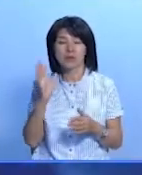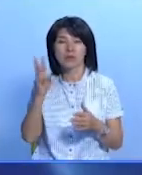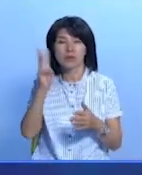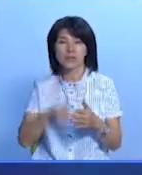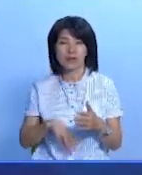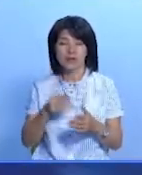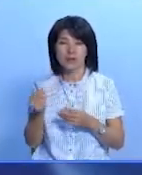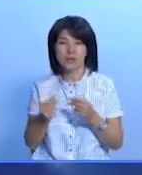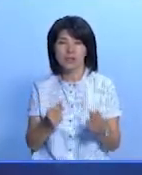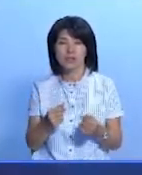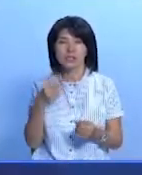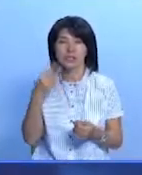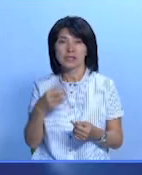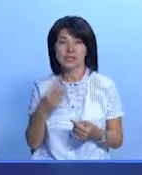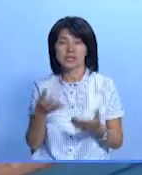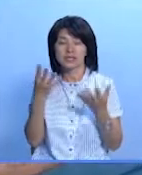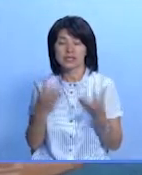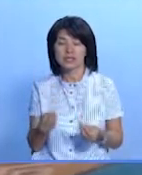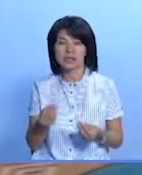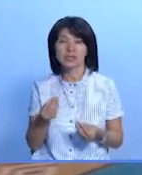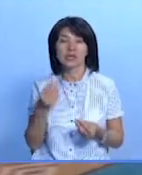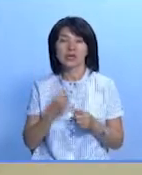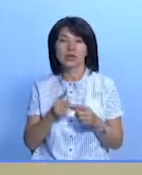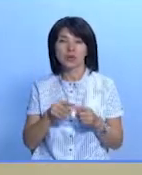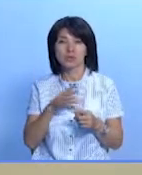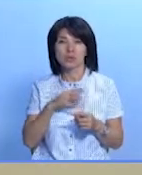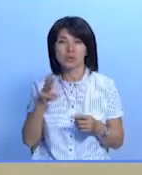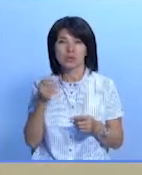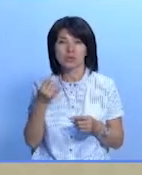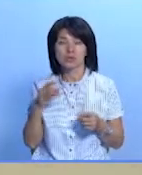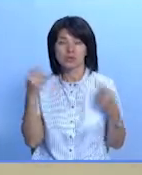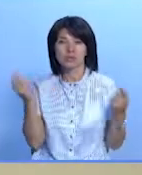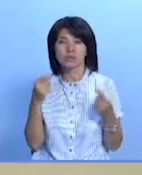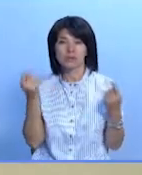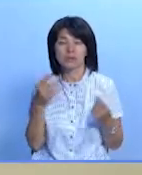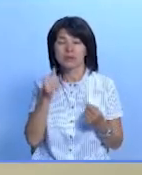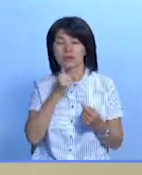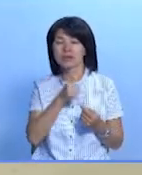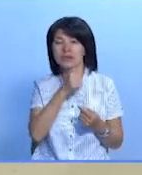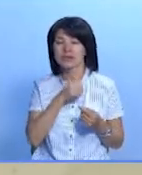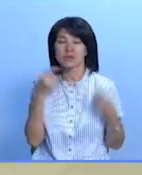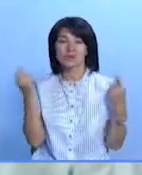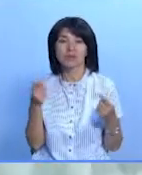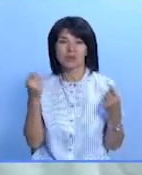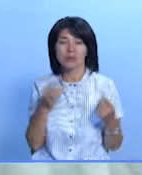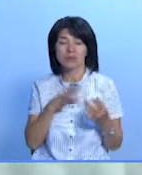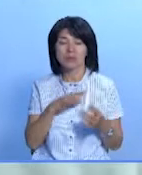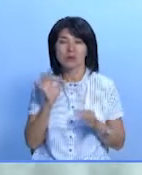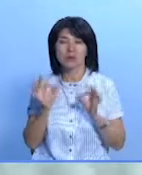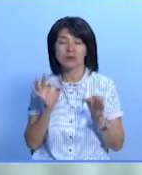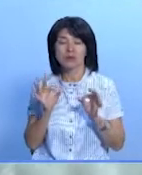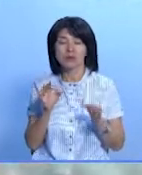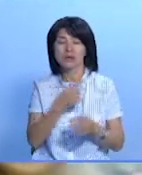салынды. Осы ретте 30 күн ойын, 40 күн тойын өткізетін біздің халық жасырын той жасауға көшті. Ондағы санитарлық эпидемиологиялық нормалардың сақталу